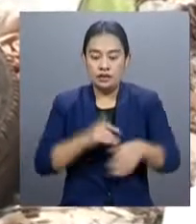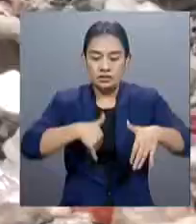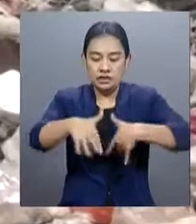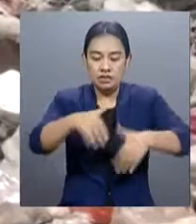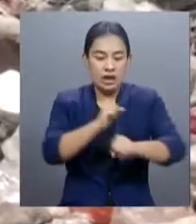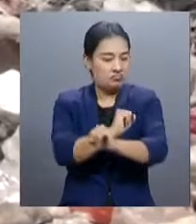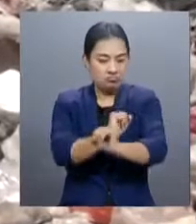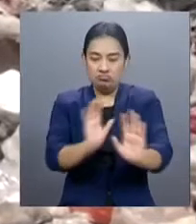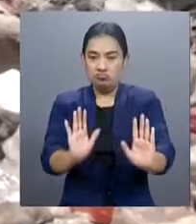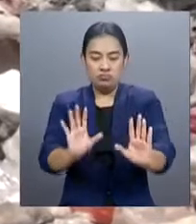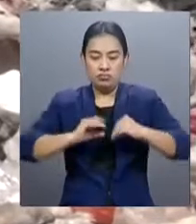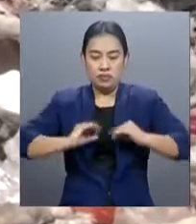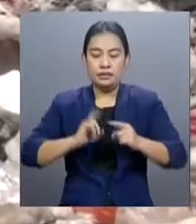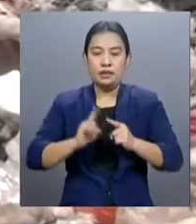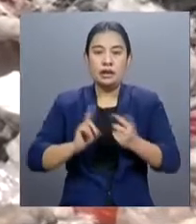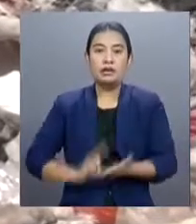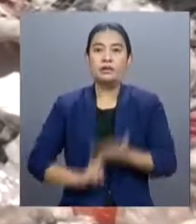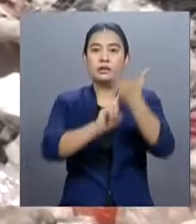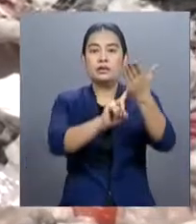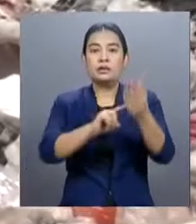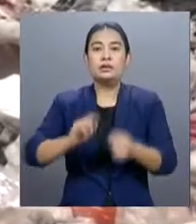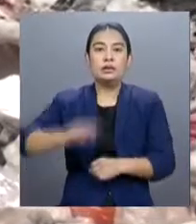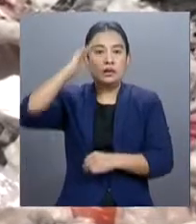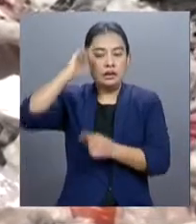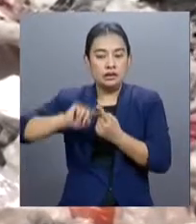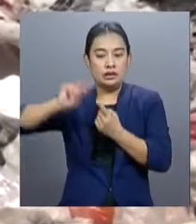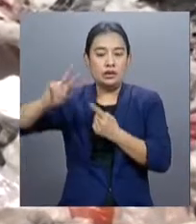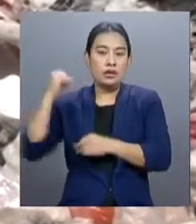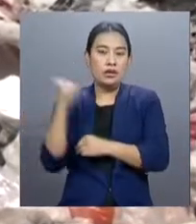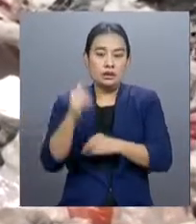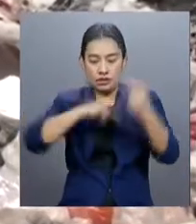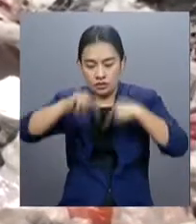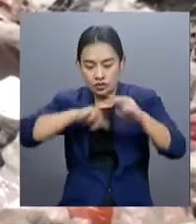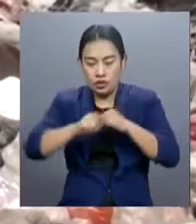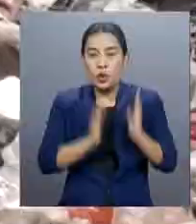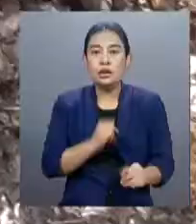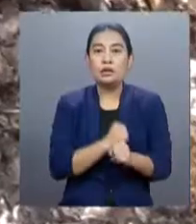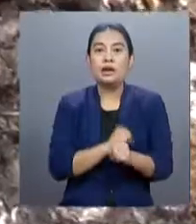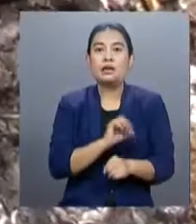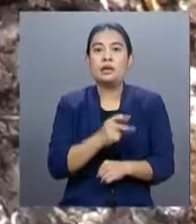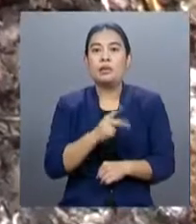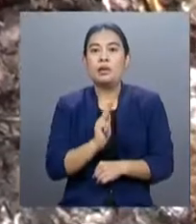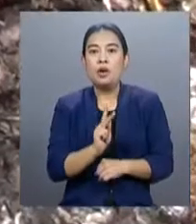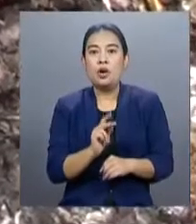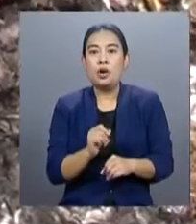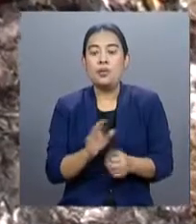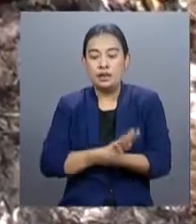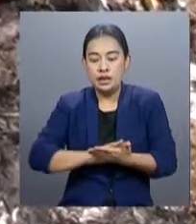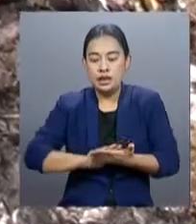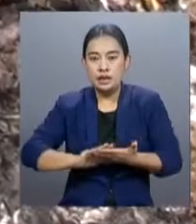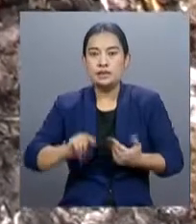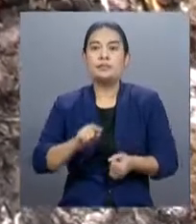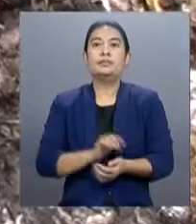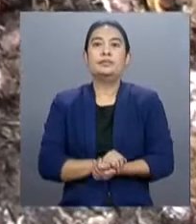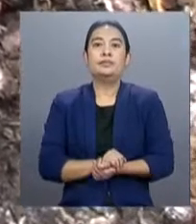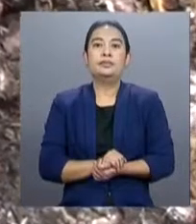งได้ส่งเรื่องร้องเรียนไปยังกองทัพภาคที่2เข้ามาตรวจสอบร่วมกับเจ้าหน้าที่สปก.เพื่อหาข้อยุติซึ่งหากผลสรุปพบว่